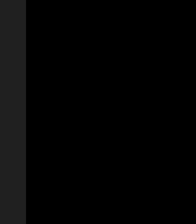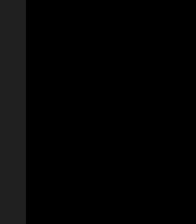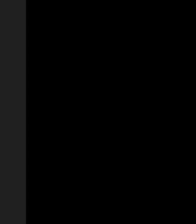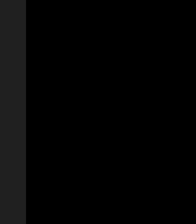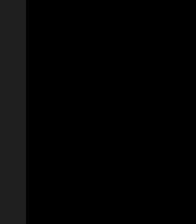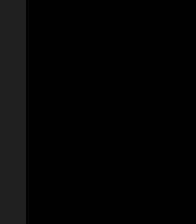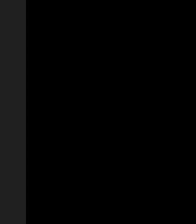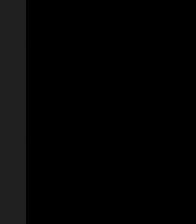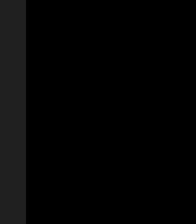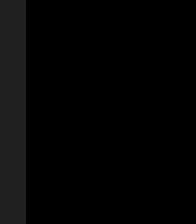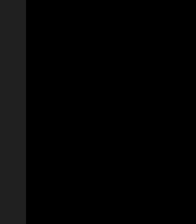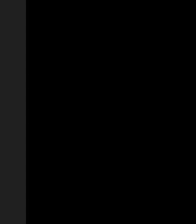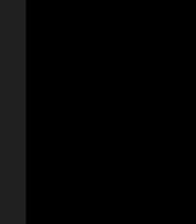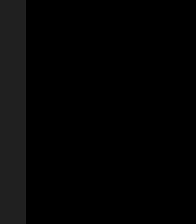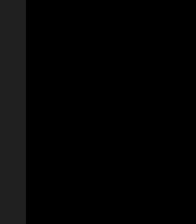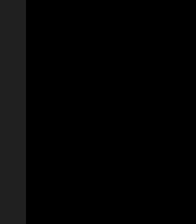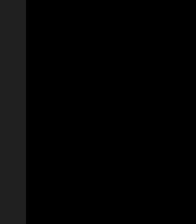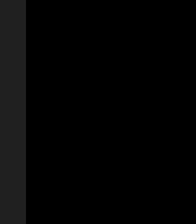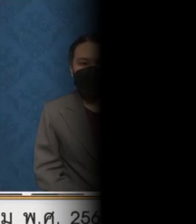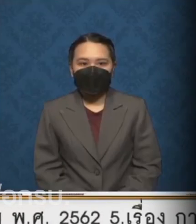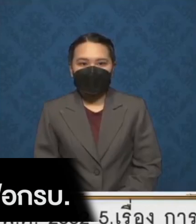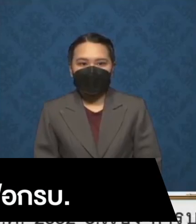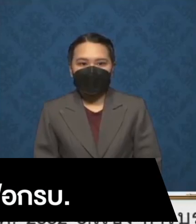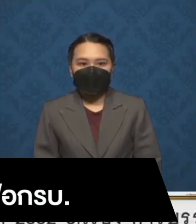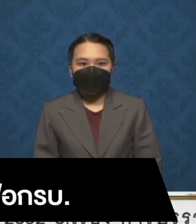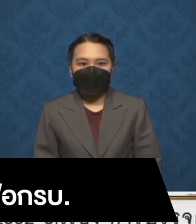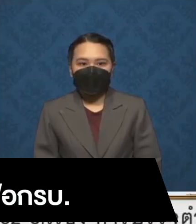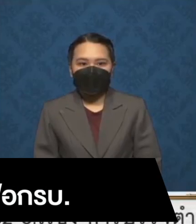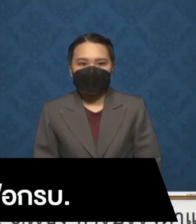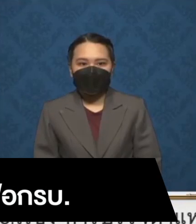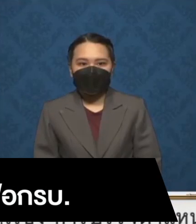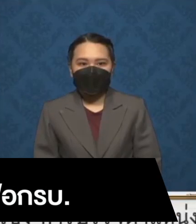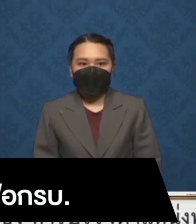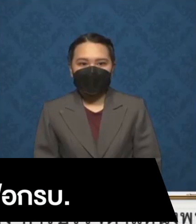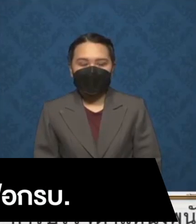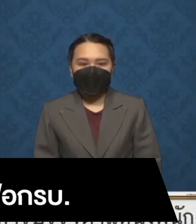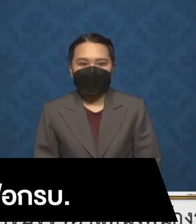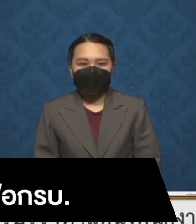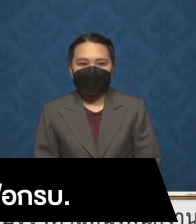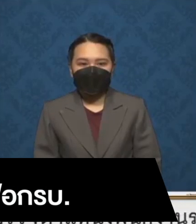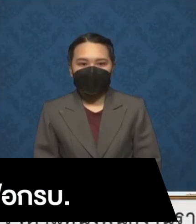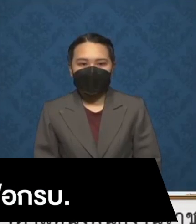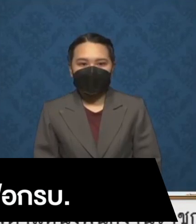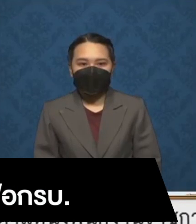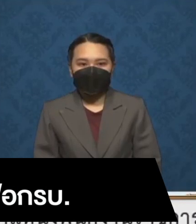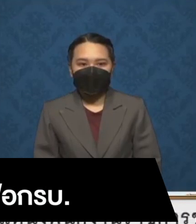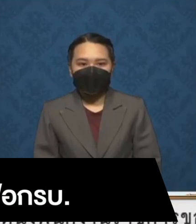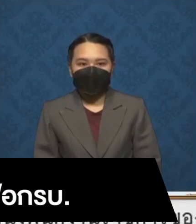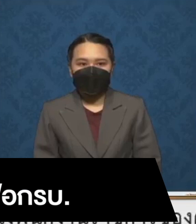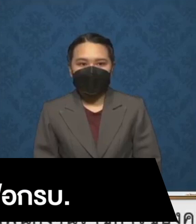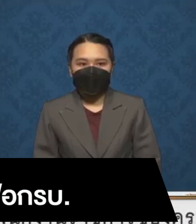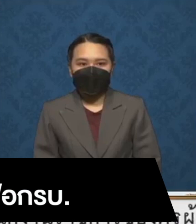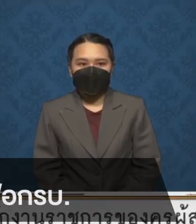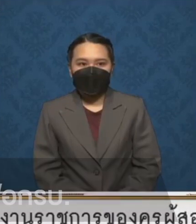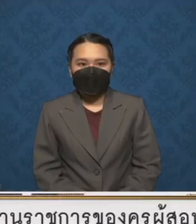มีหัวใจที่เศร้าเป็นจุดแข็งพรรคร่วมฝ่ายค้านเตรียมหารือแนวทางการอภิปรายไม่ไว้วางใจรัฐม